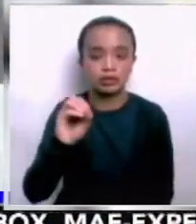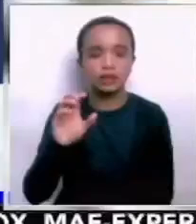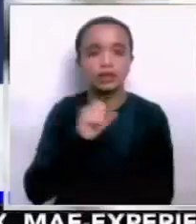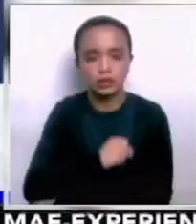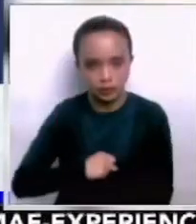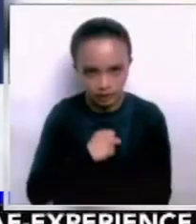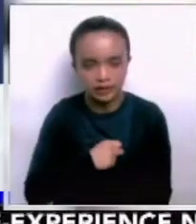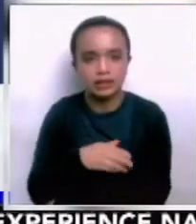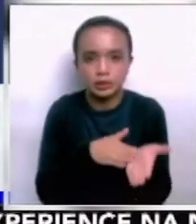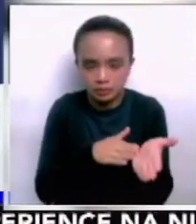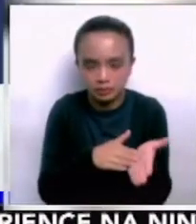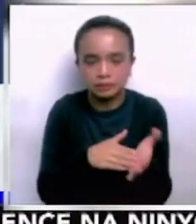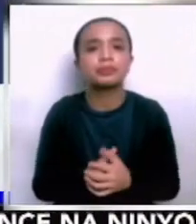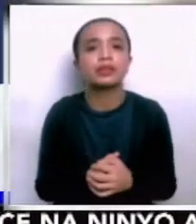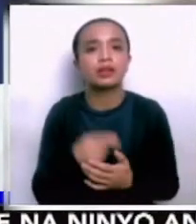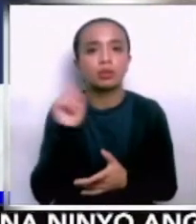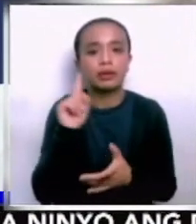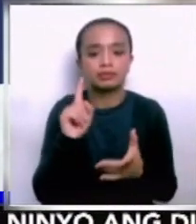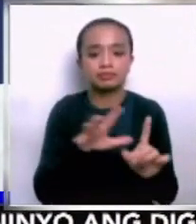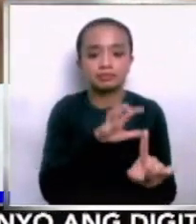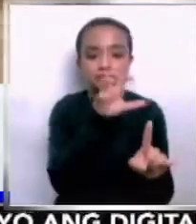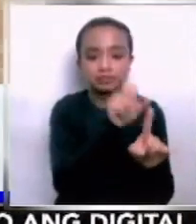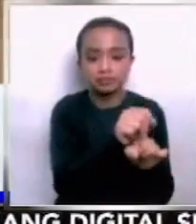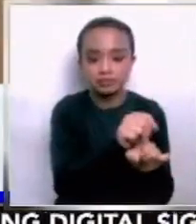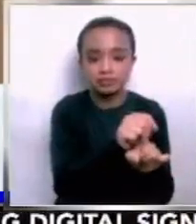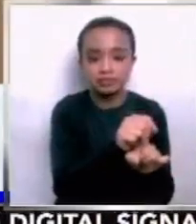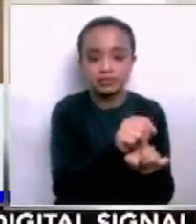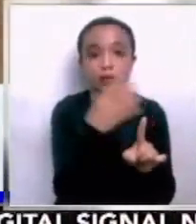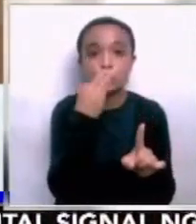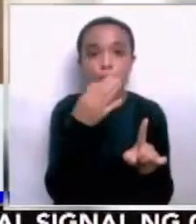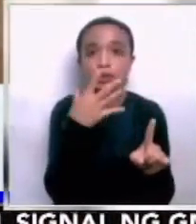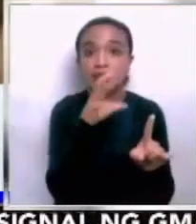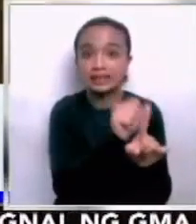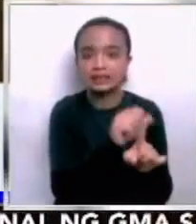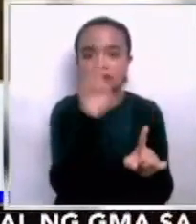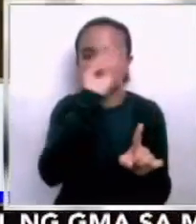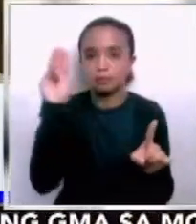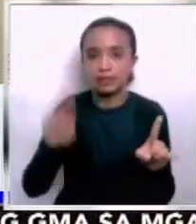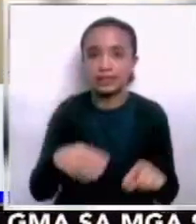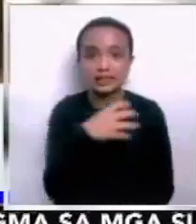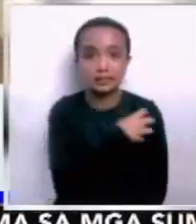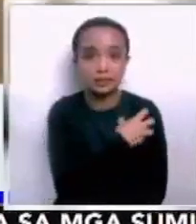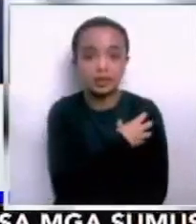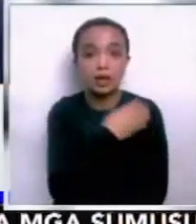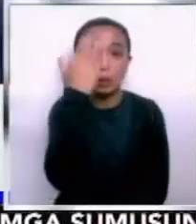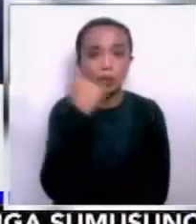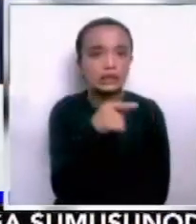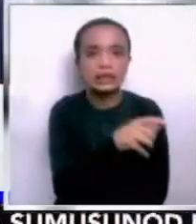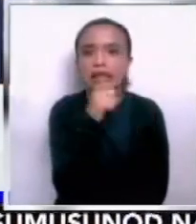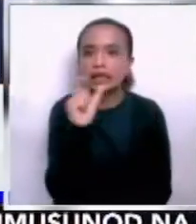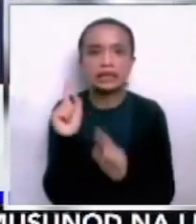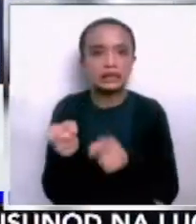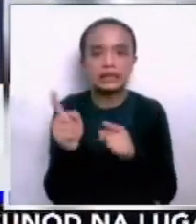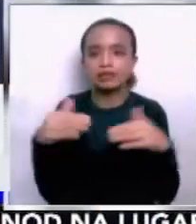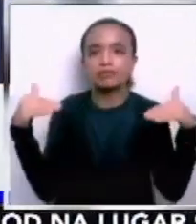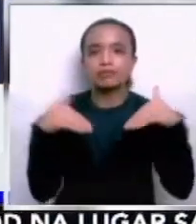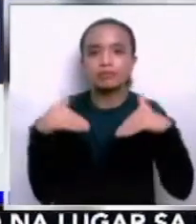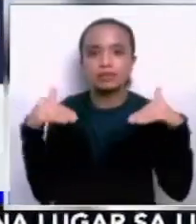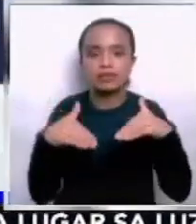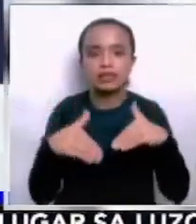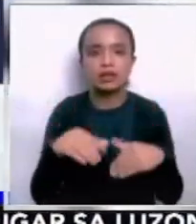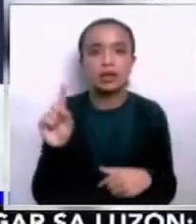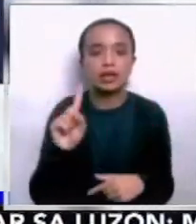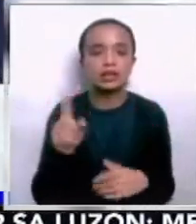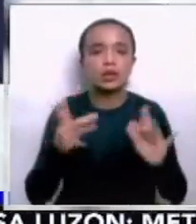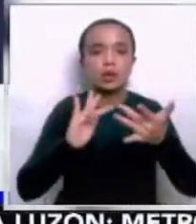Sa bisa ng mandamento de arresto, inaresto siya ng Manila Police District dahil daw sa hindi niya pagdalo sa pagdinig sa kaso niyang cyber libel.